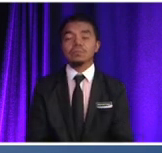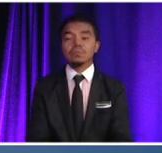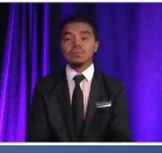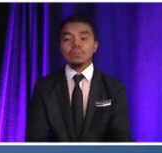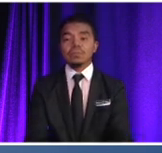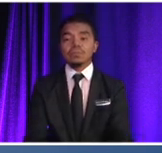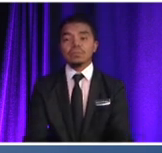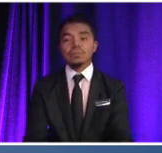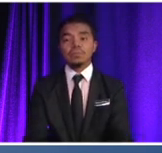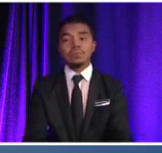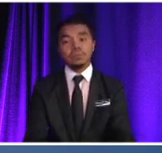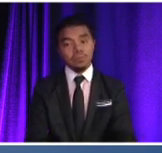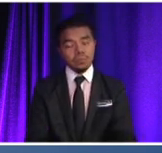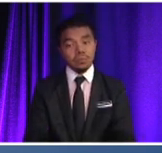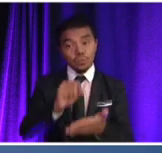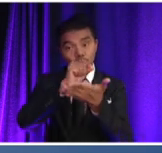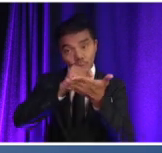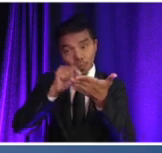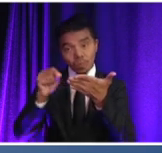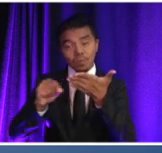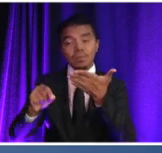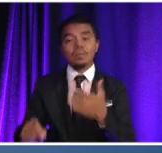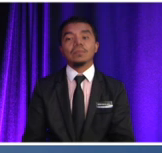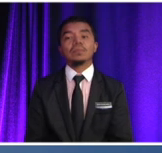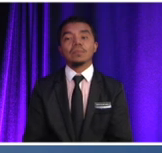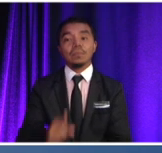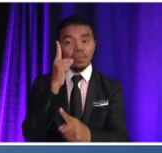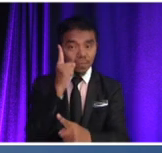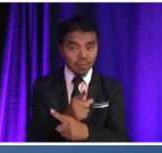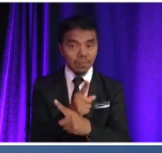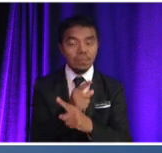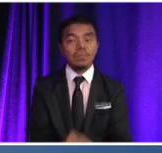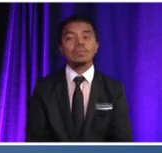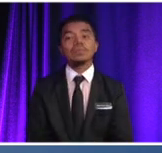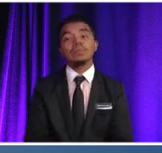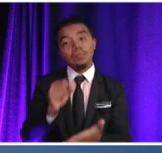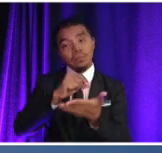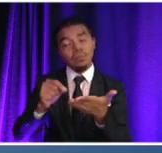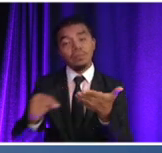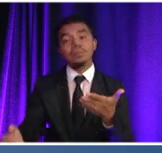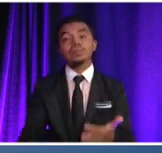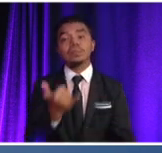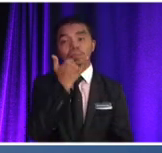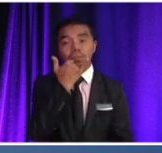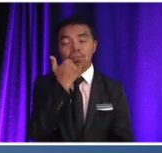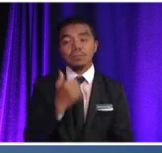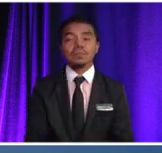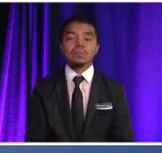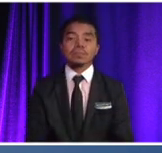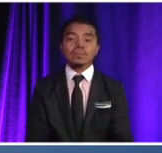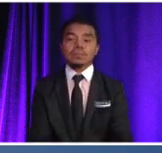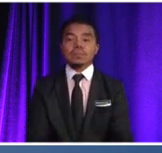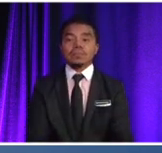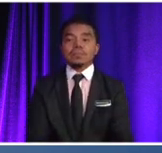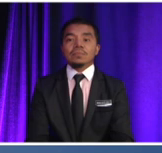Tuliskan betul pada bantuan yang betul dan salah pada yang tidak berkaitan Jadi